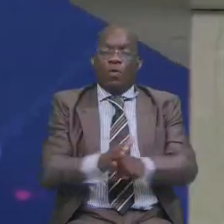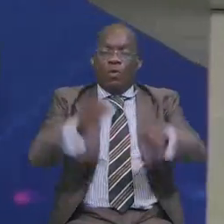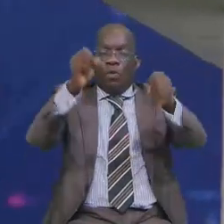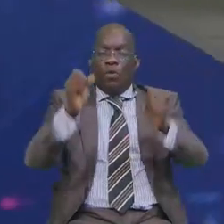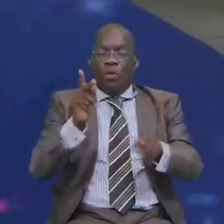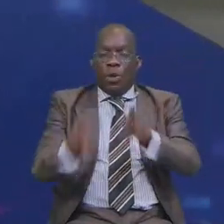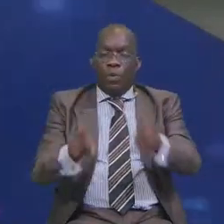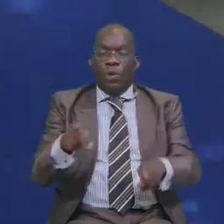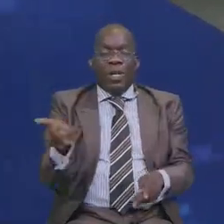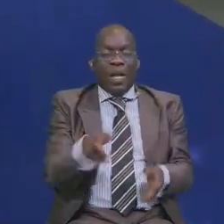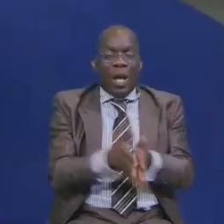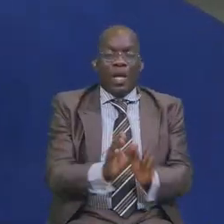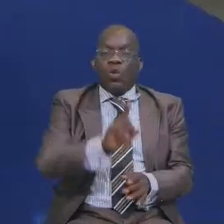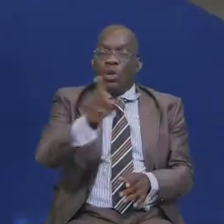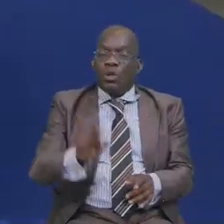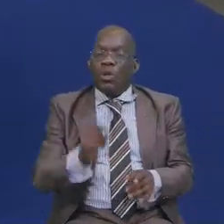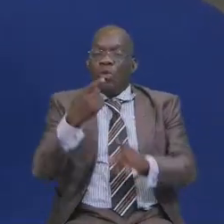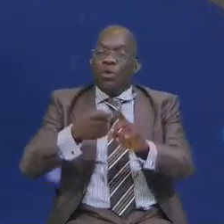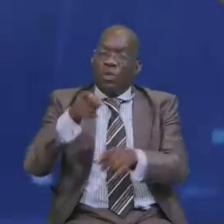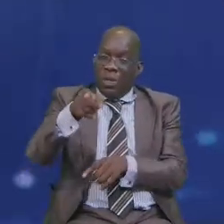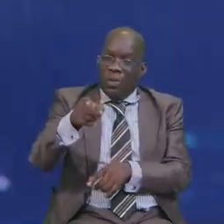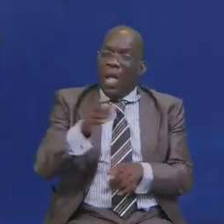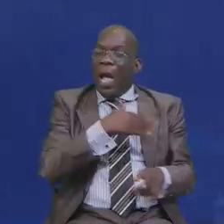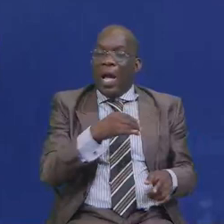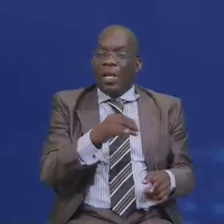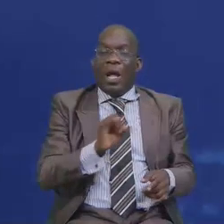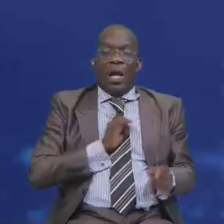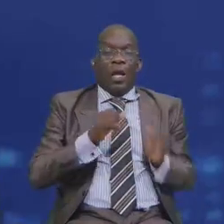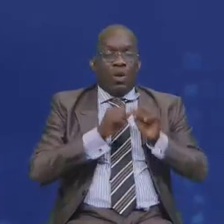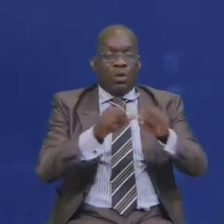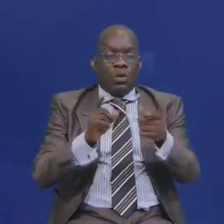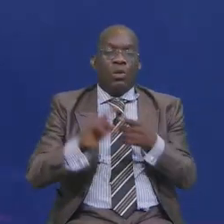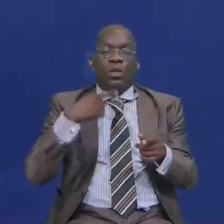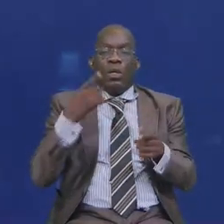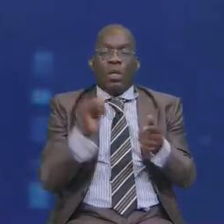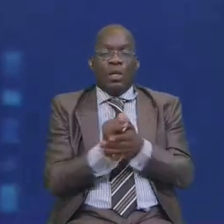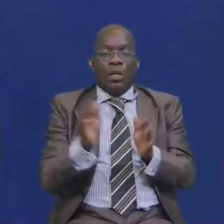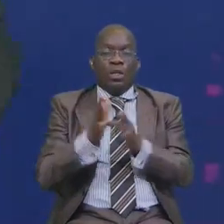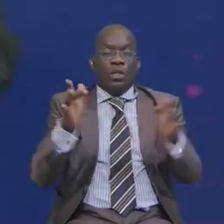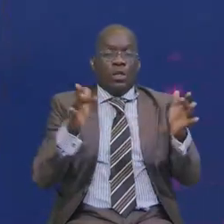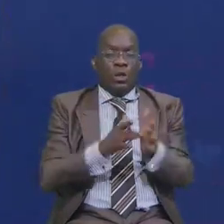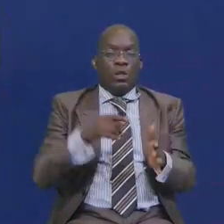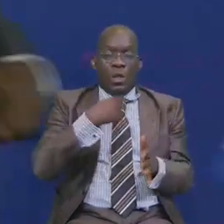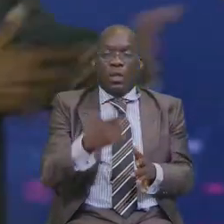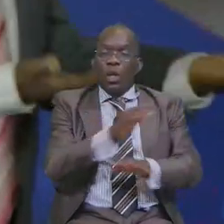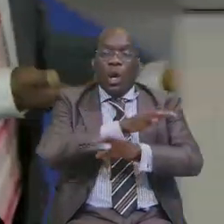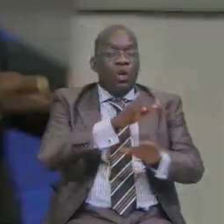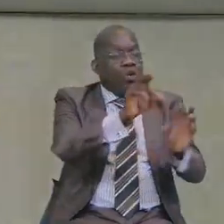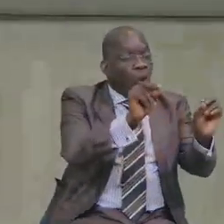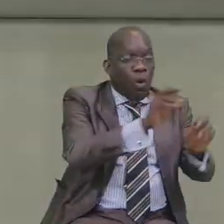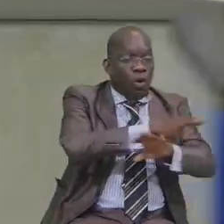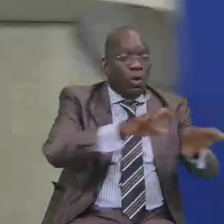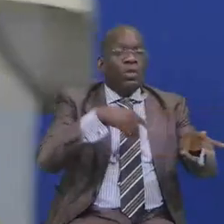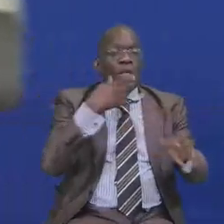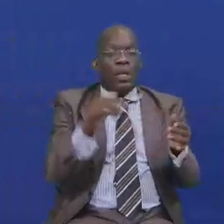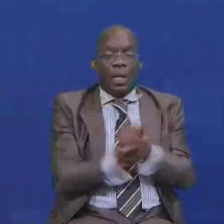Ils m'ont posé des questions. J'ai continué à dire, Jésus a dit, ah, ne dis plus ça ici. Mais j'ai continué